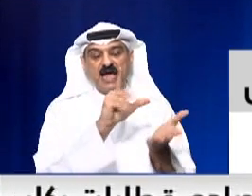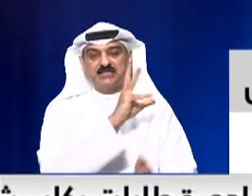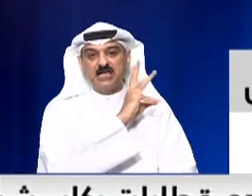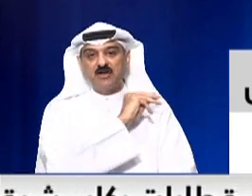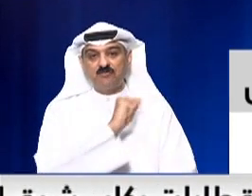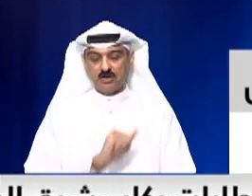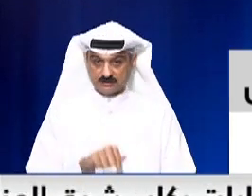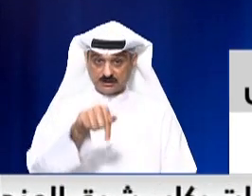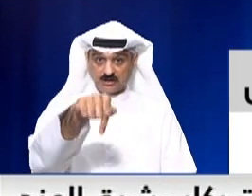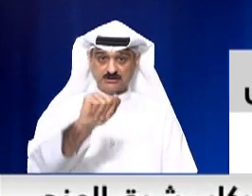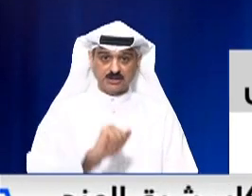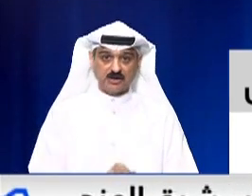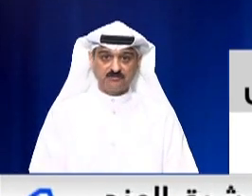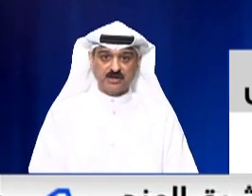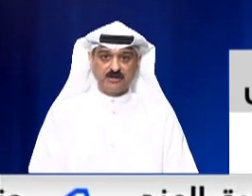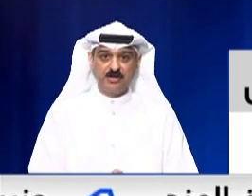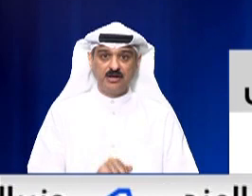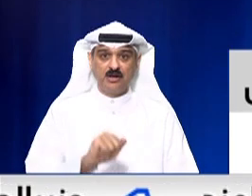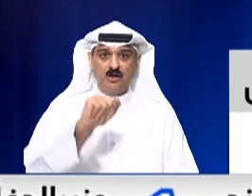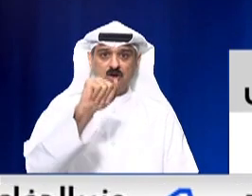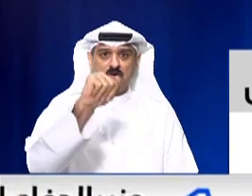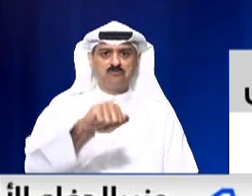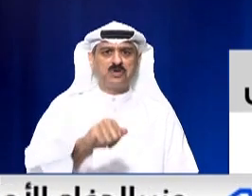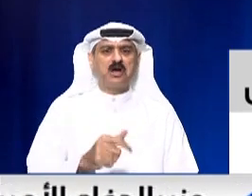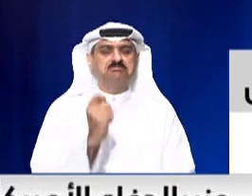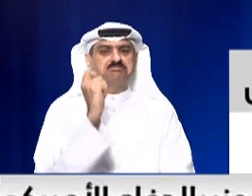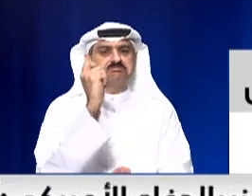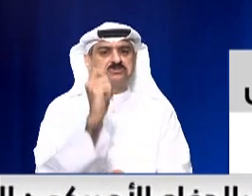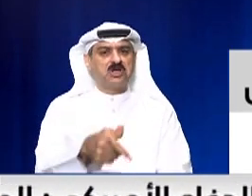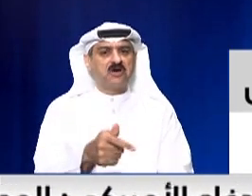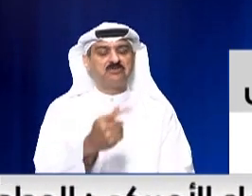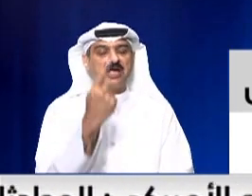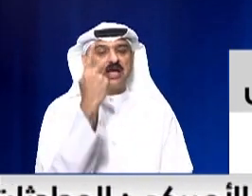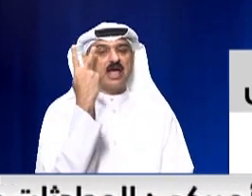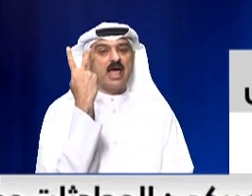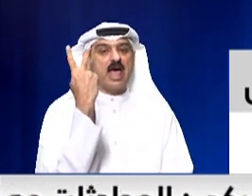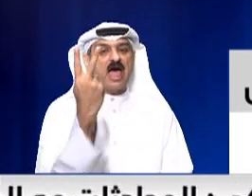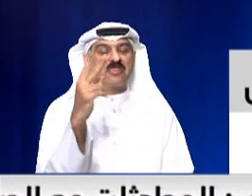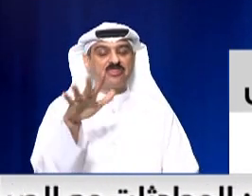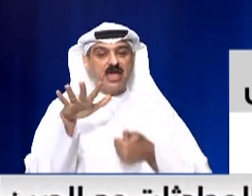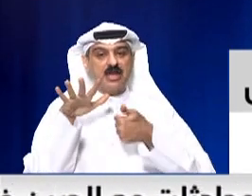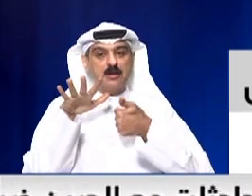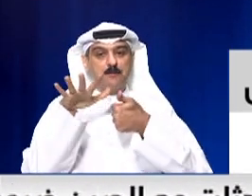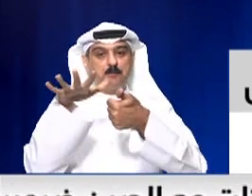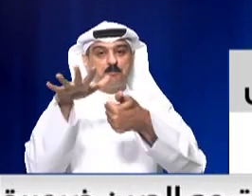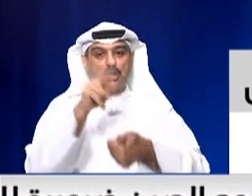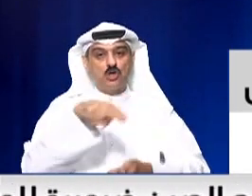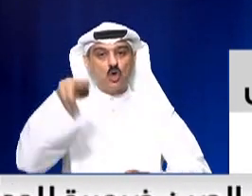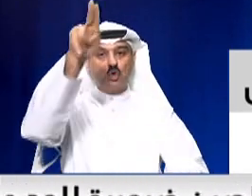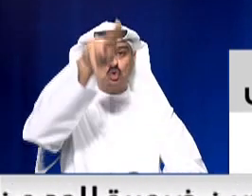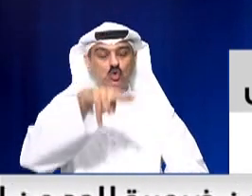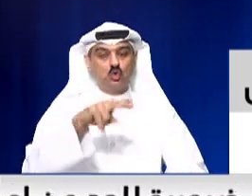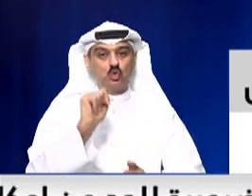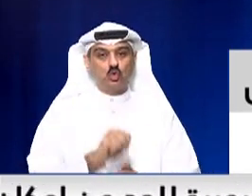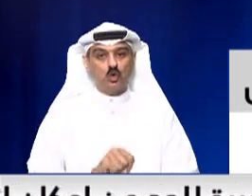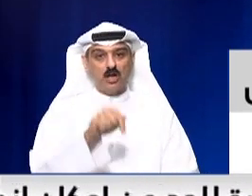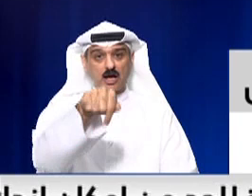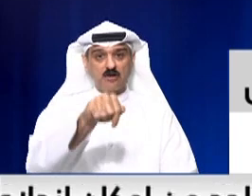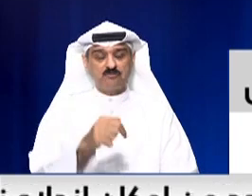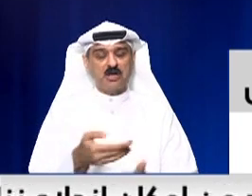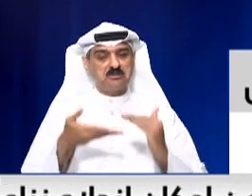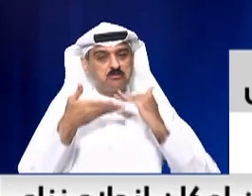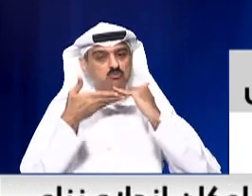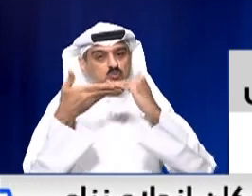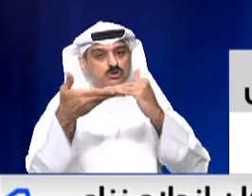في الشرق الادنى بقيمه مليونين دولار امريكي للعام الجاريث 2023 مؤكده